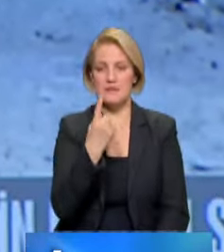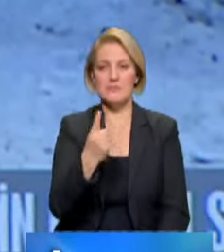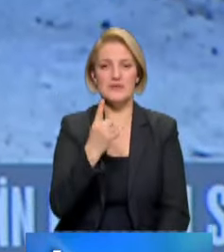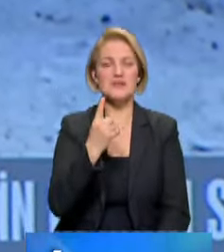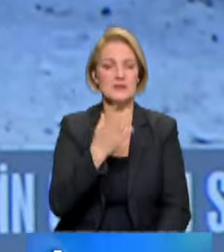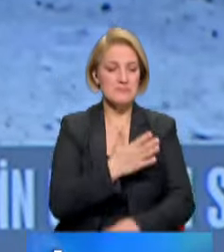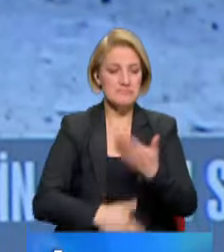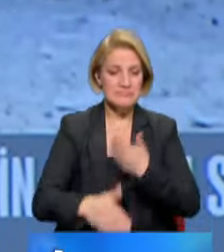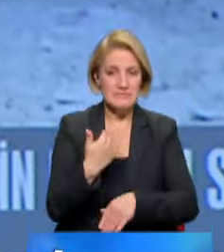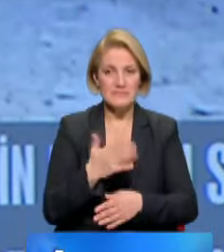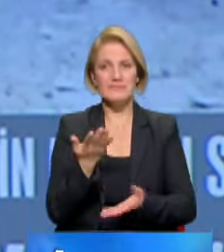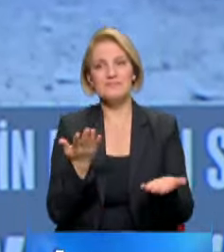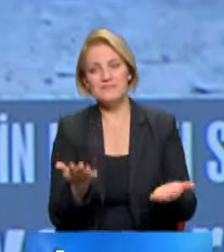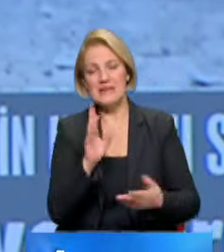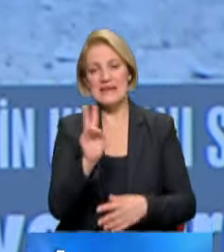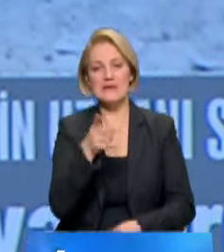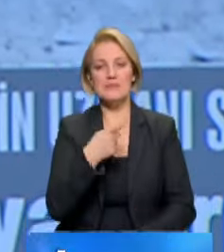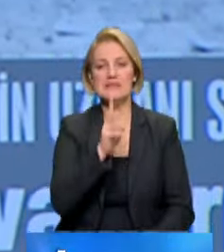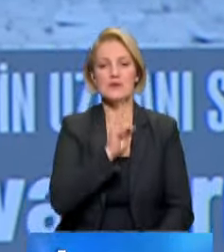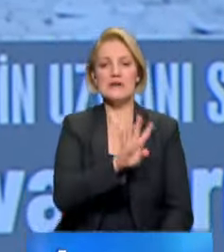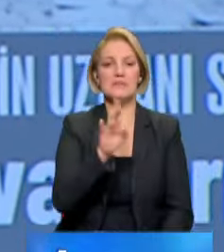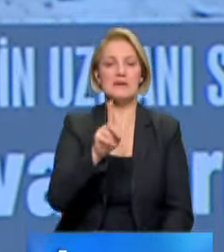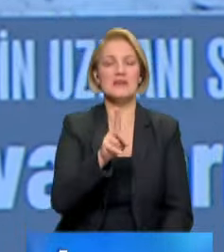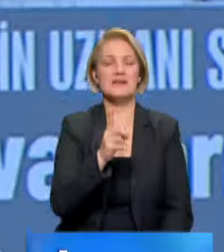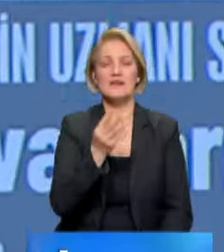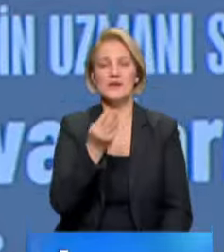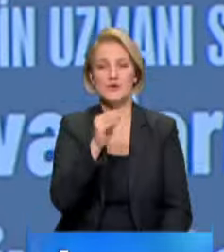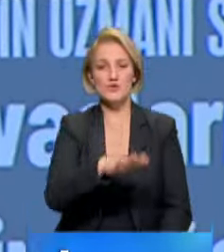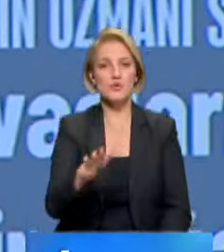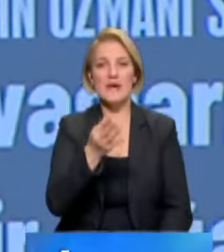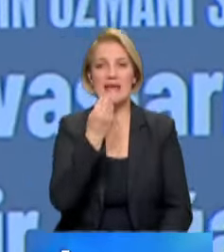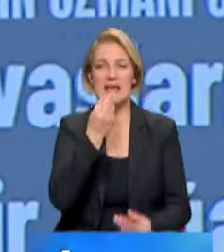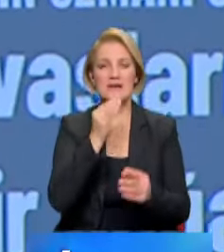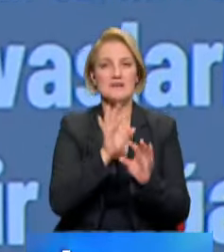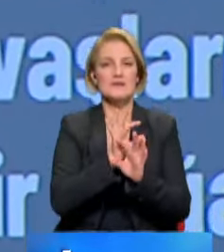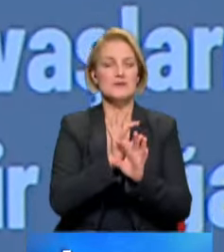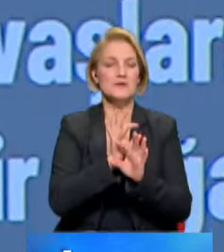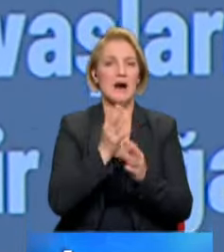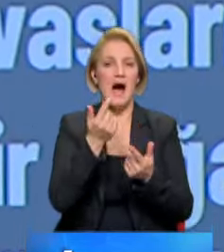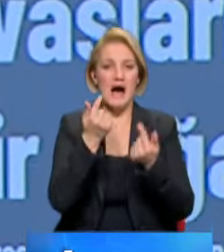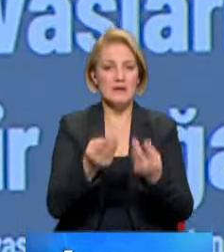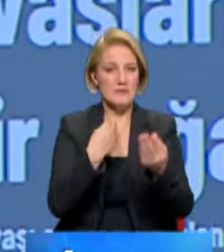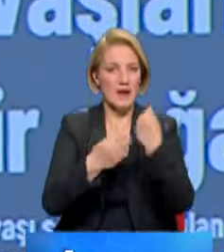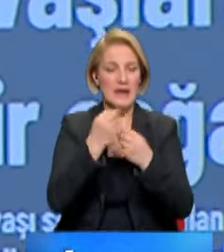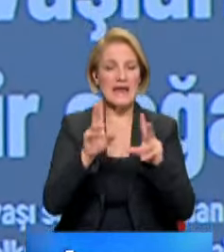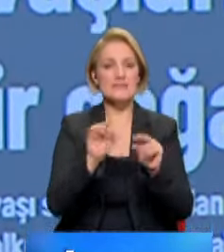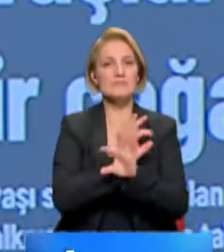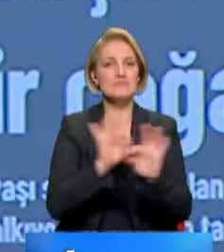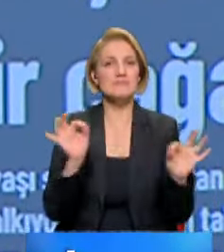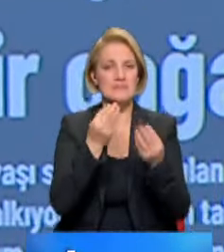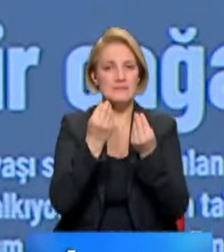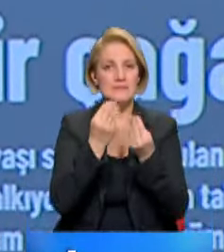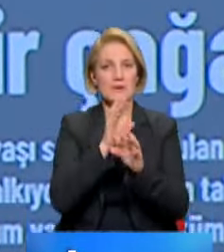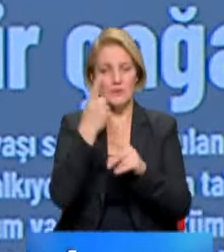uzvunu kaybetti. 20.241 çocuk yetersiz beslenme nedeniyle hastaneye kaldırıldı ve